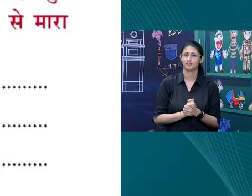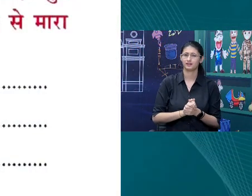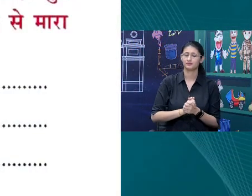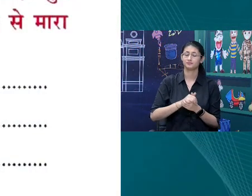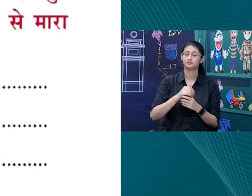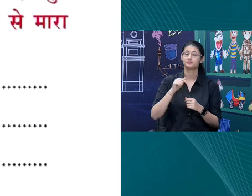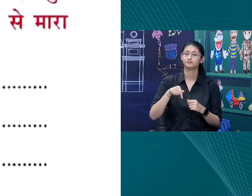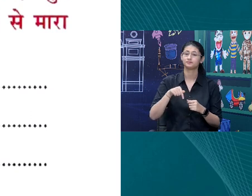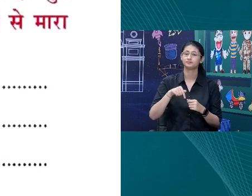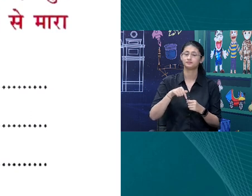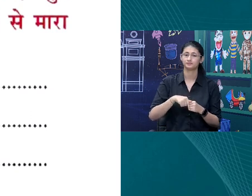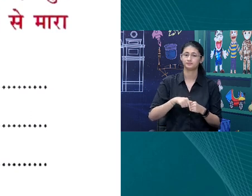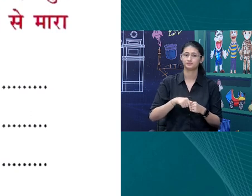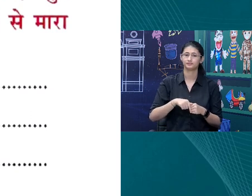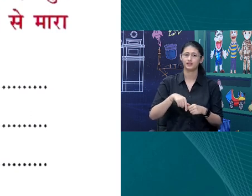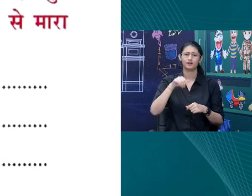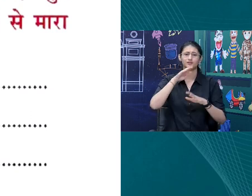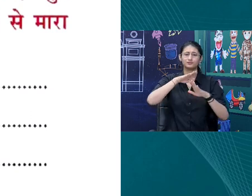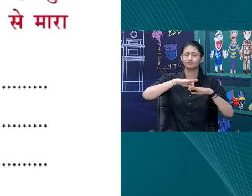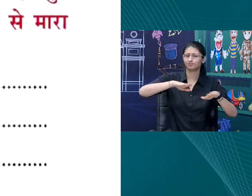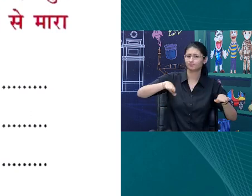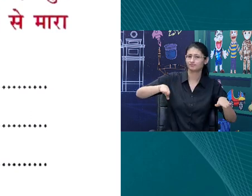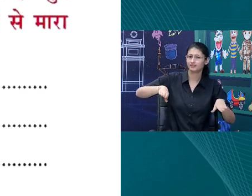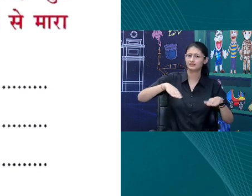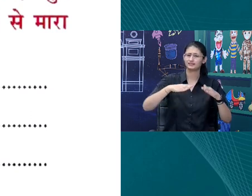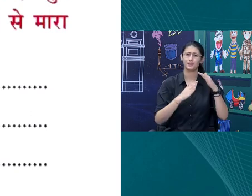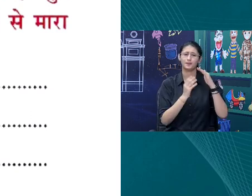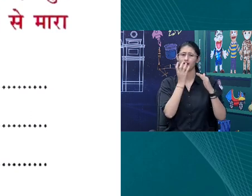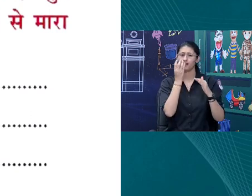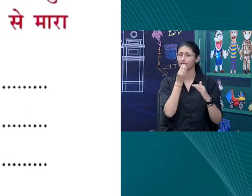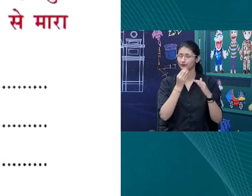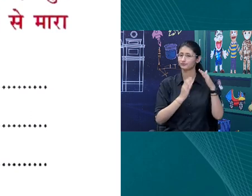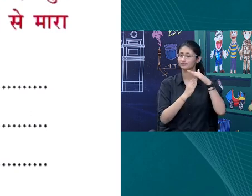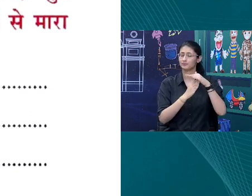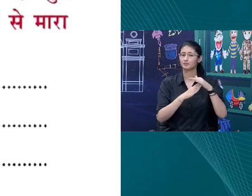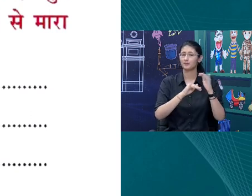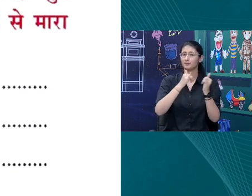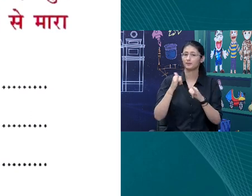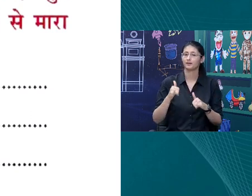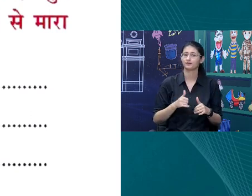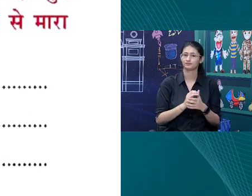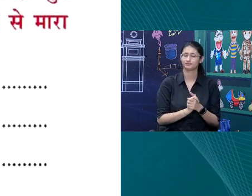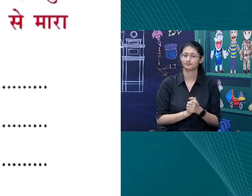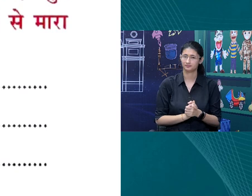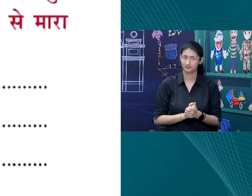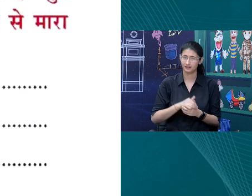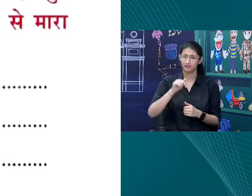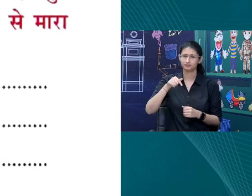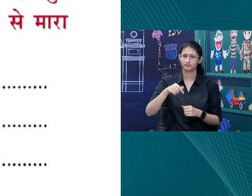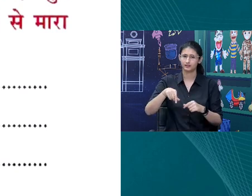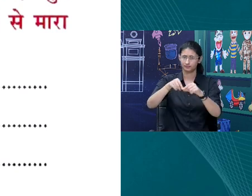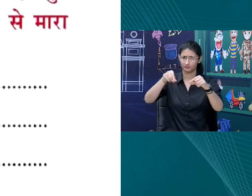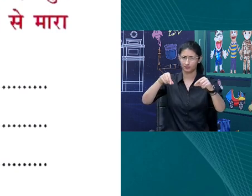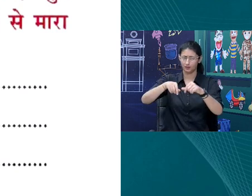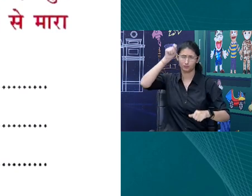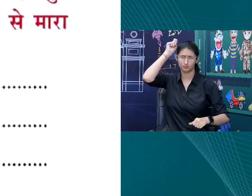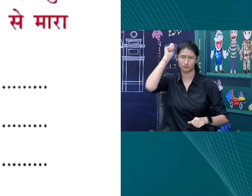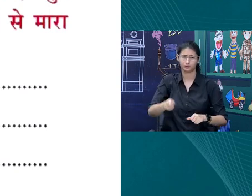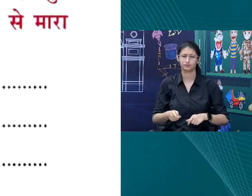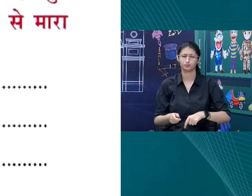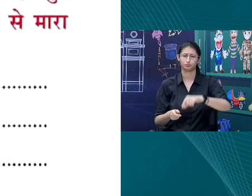जाते हैं और बॉल से उसे जोर से मारा जाता है एक तरफ से तो इस खेल का नाम होता है stampu